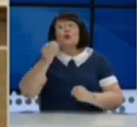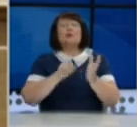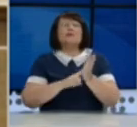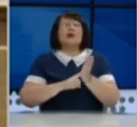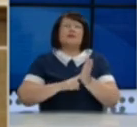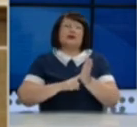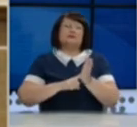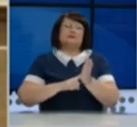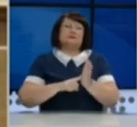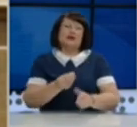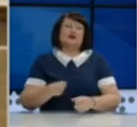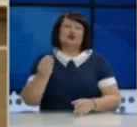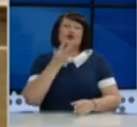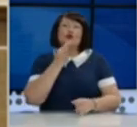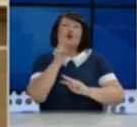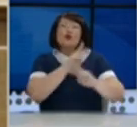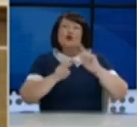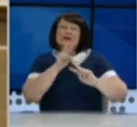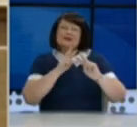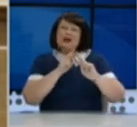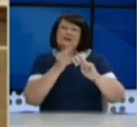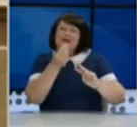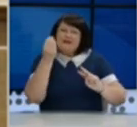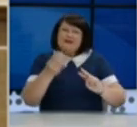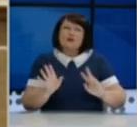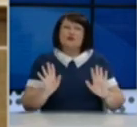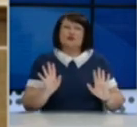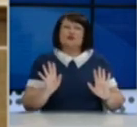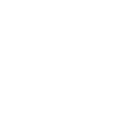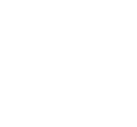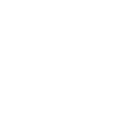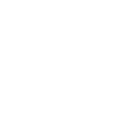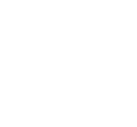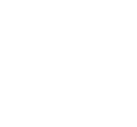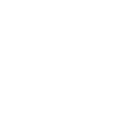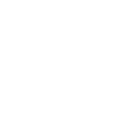διότι το ίδιο το φαινόμενο αλλάζει και αποκτά τη δικιά του δυναμική.